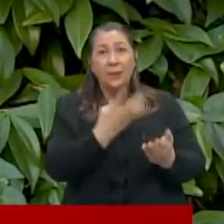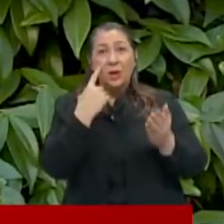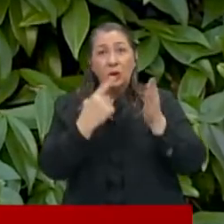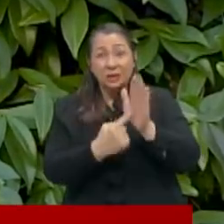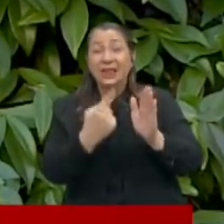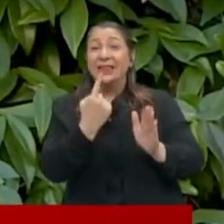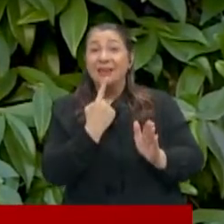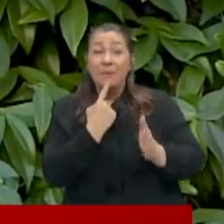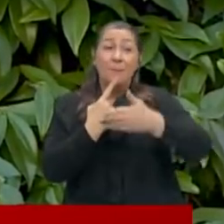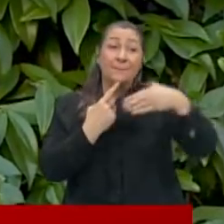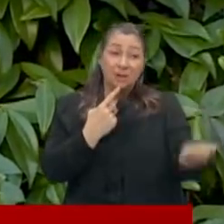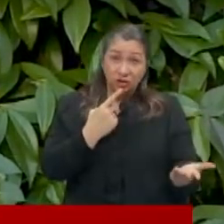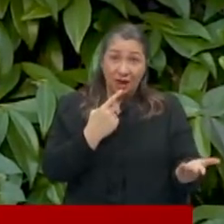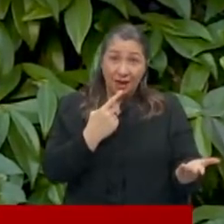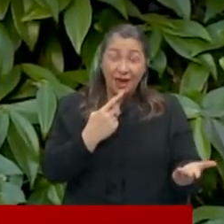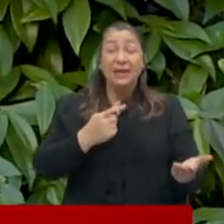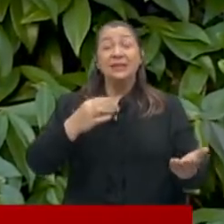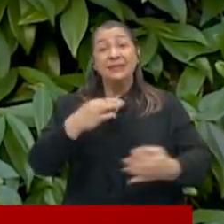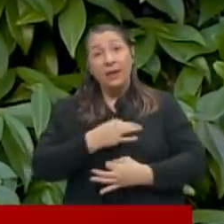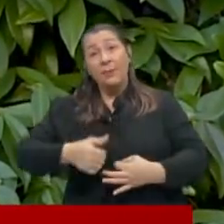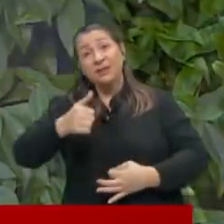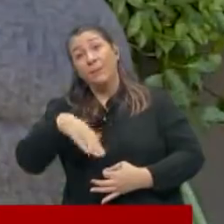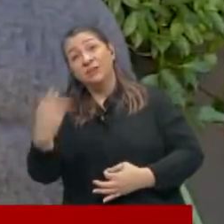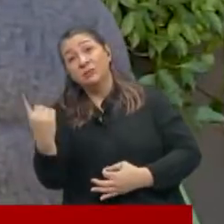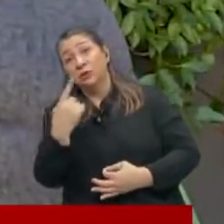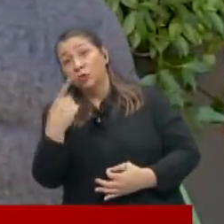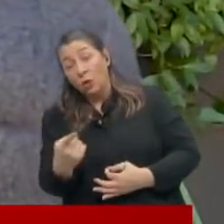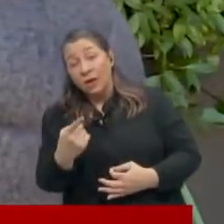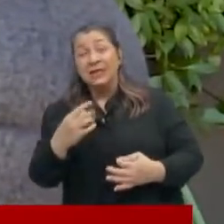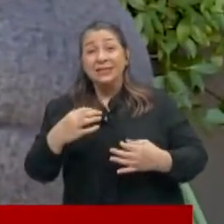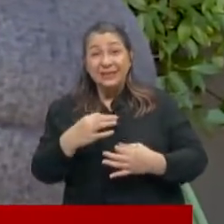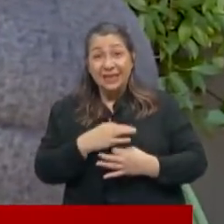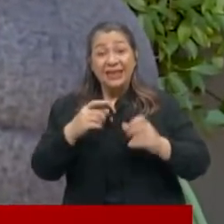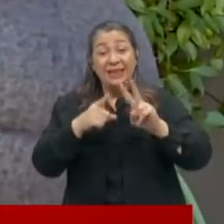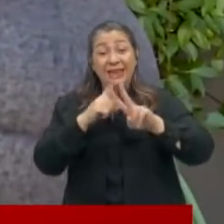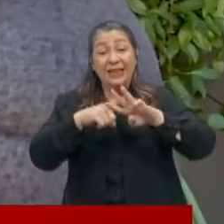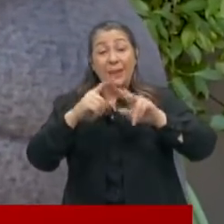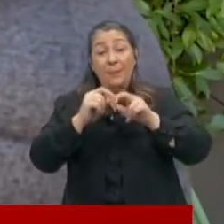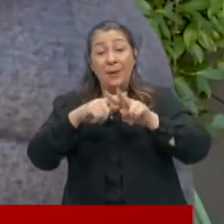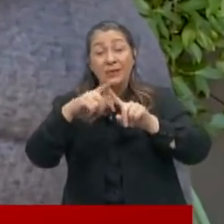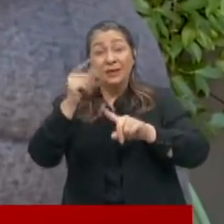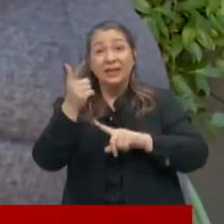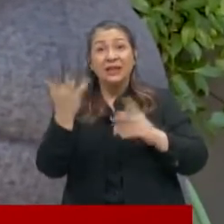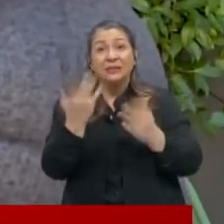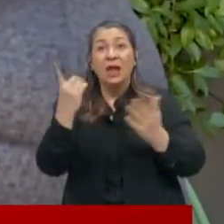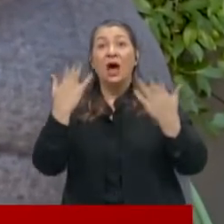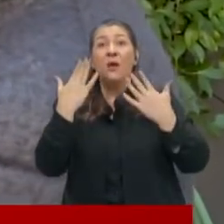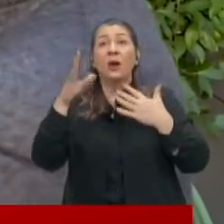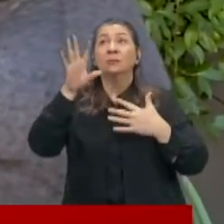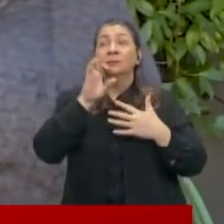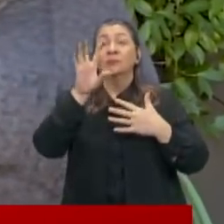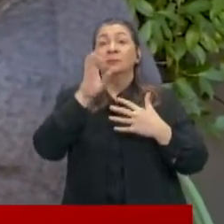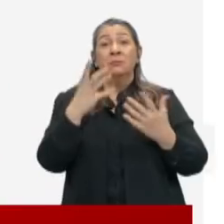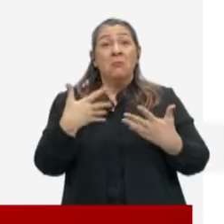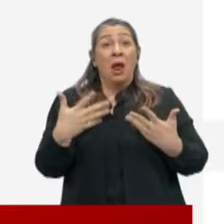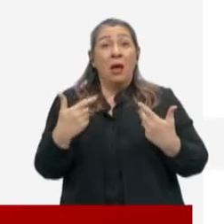dil başka bir şey. Sayın Bakan başka bir şey söylüyor. Sayın Nebati'nin nasıl bir hava soluduğunu gerçekten